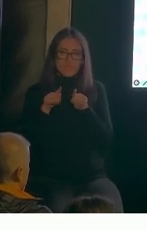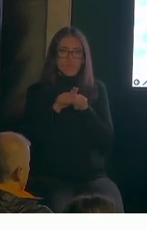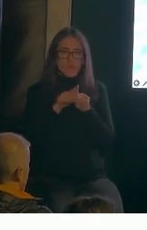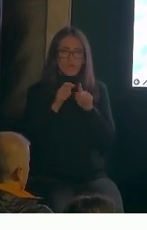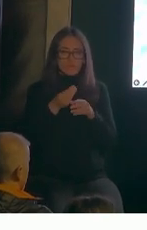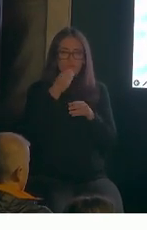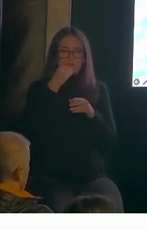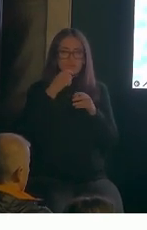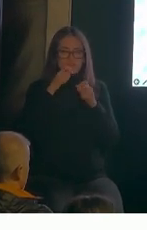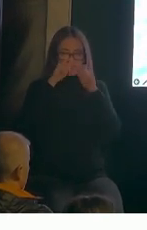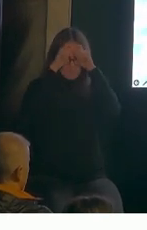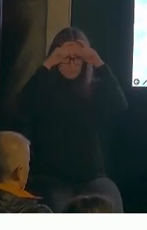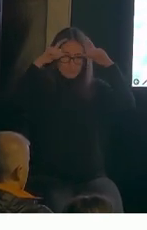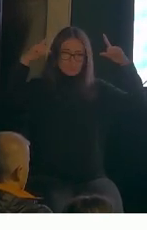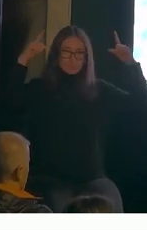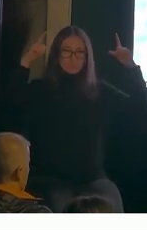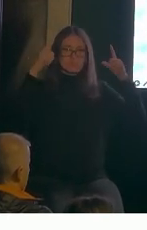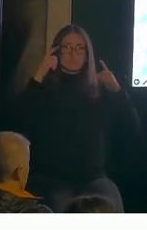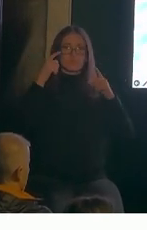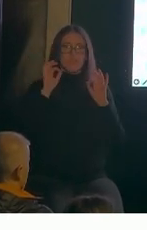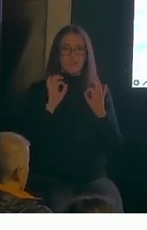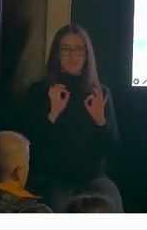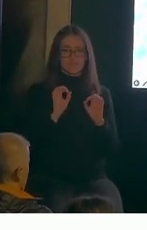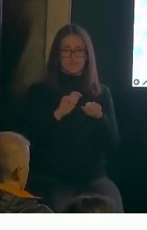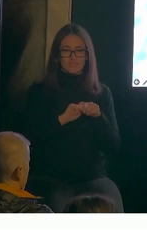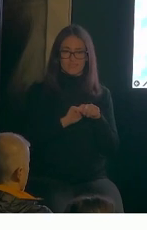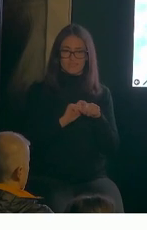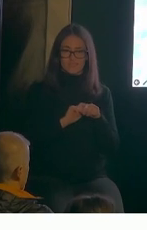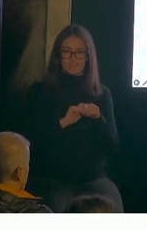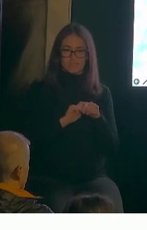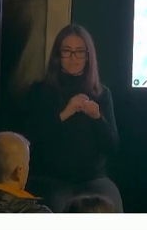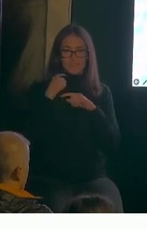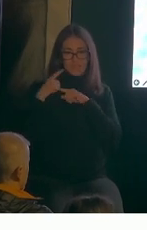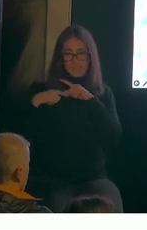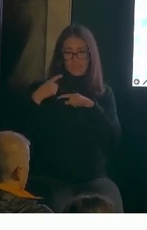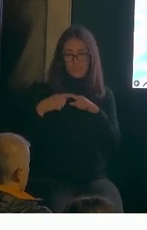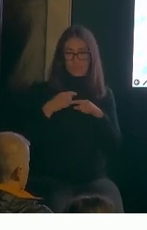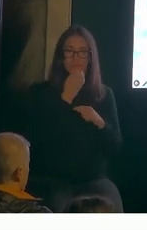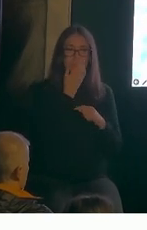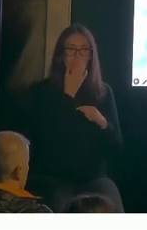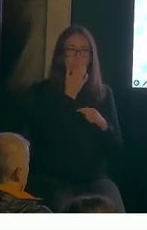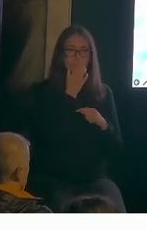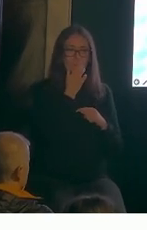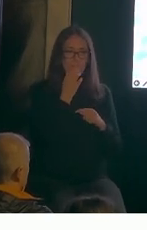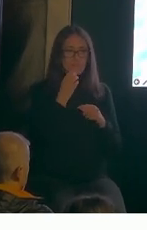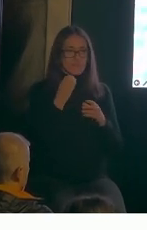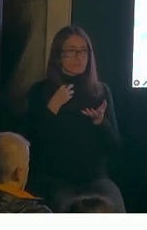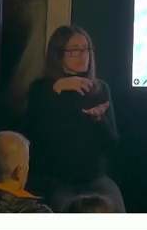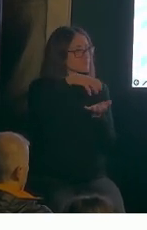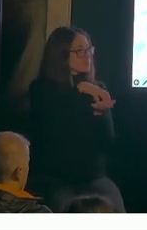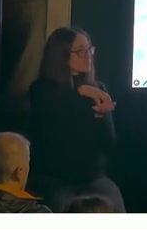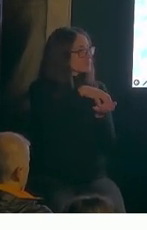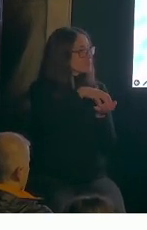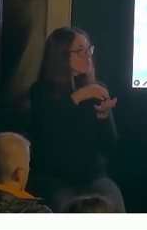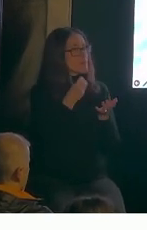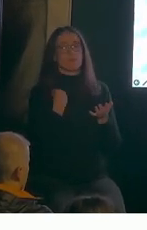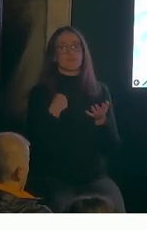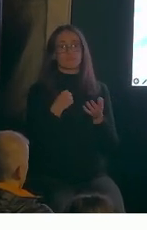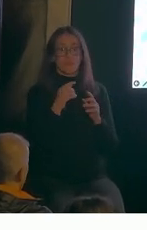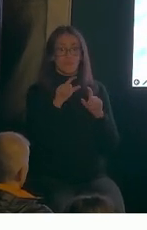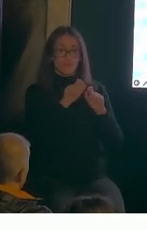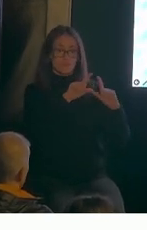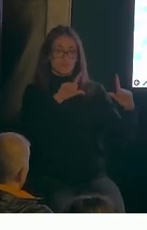aquest brioix, amb massapà, sobretot. I el vaig voler representar amb una forma de brioix de Tet, d'aquí ve el nom,